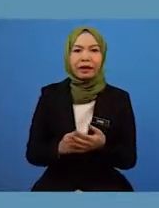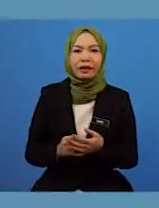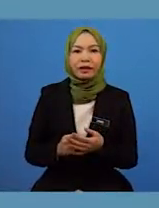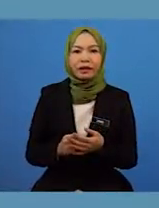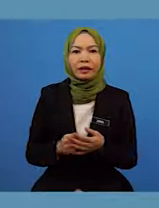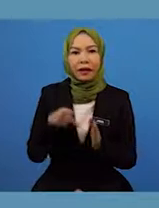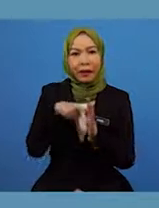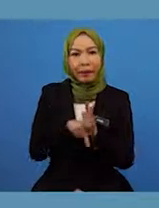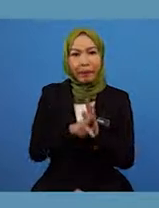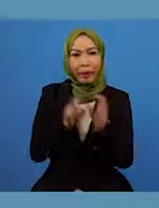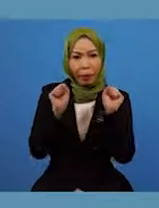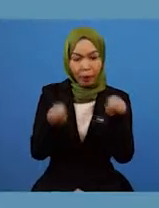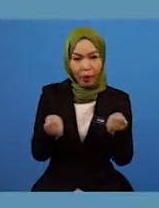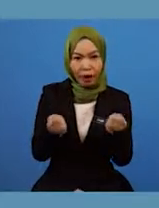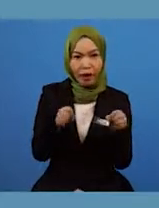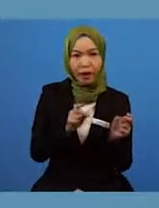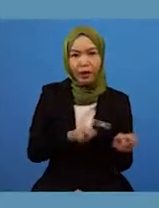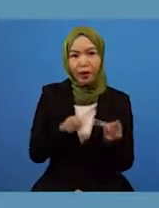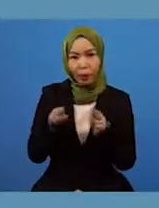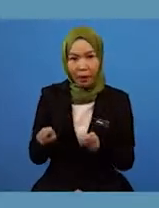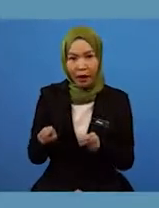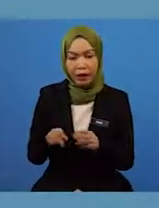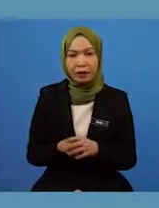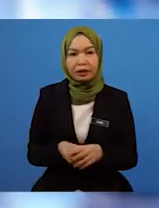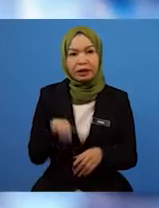Apakah pemboleh ubah yang dimanipulasi?